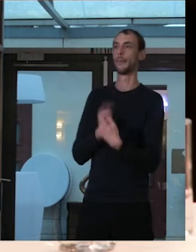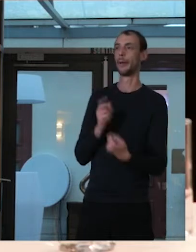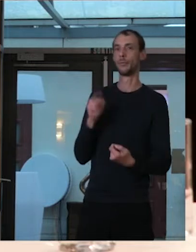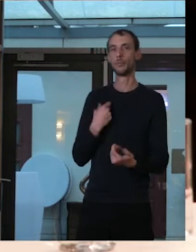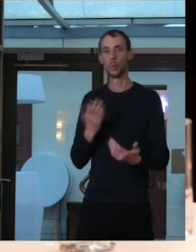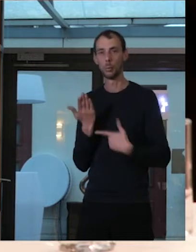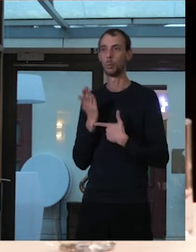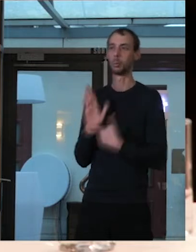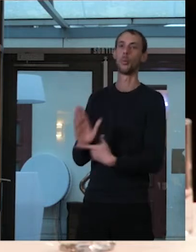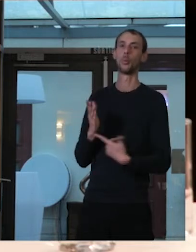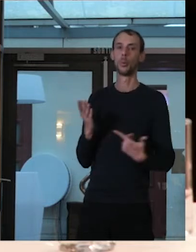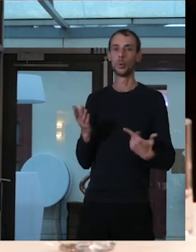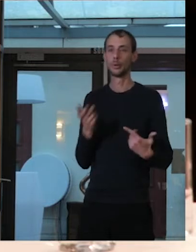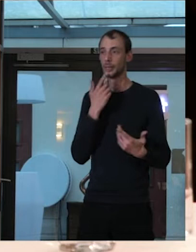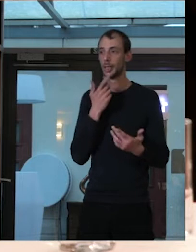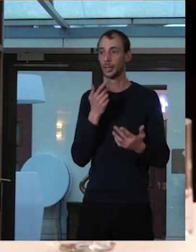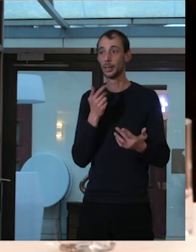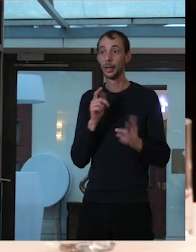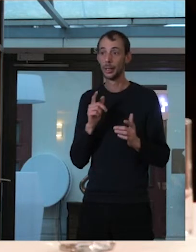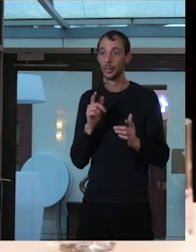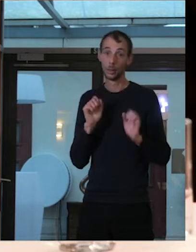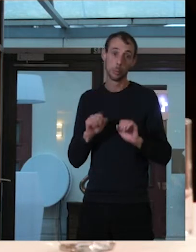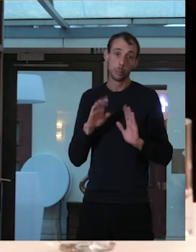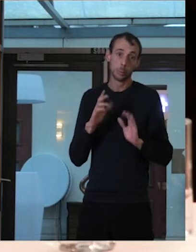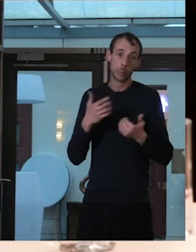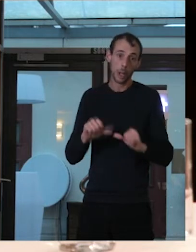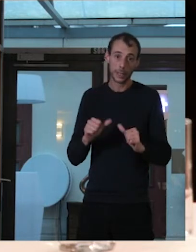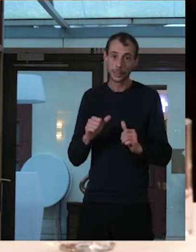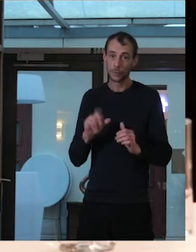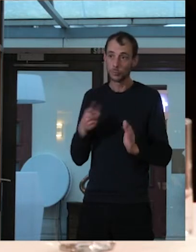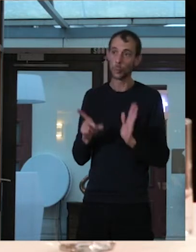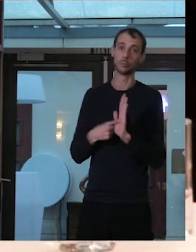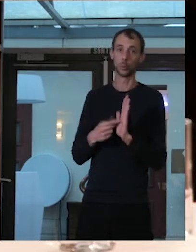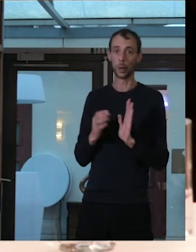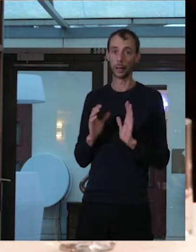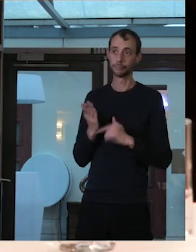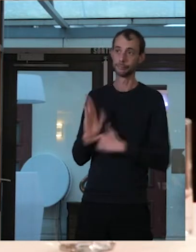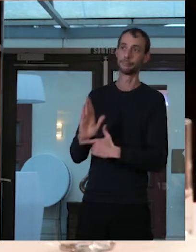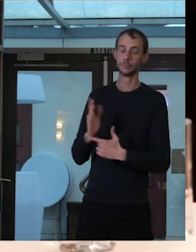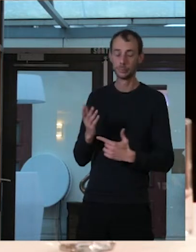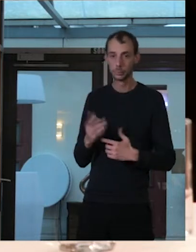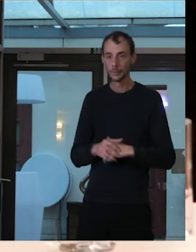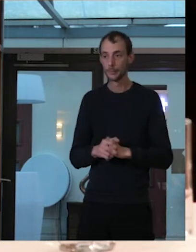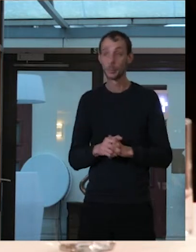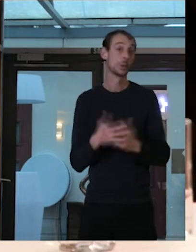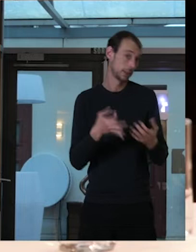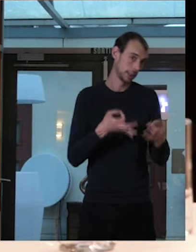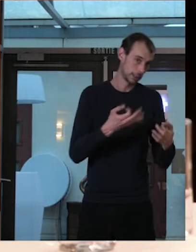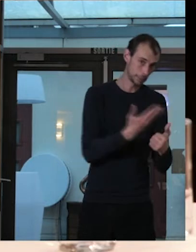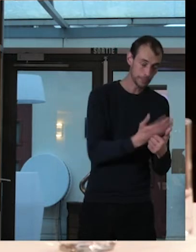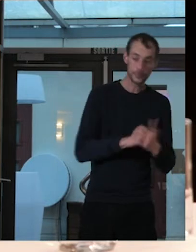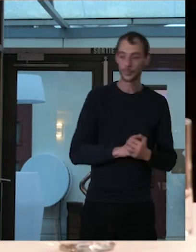que tu as le droit d'être là. Et donc ça, c'est vraiment pour le milieu de la danse classique. Après, pour le milieu de la danse moderne, il y